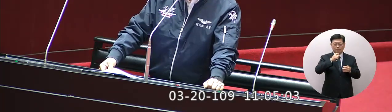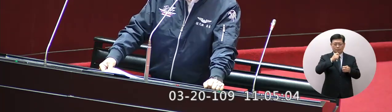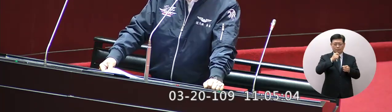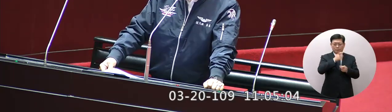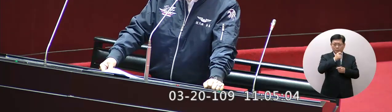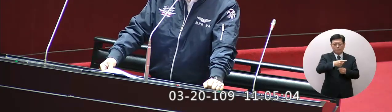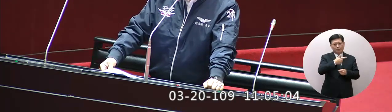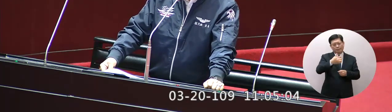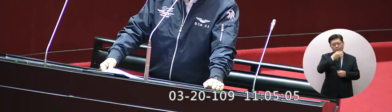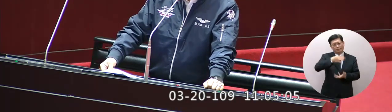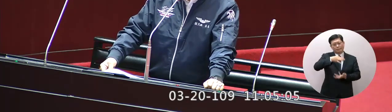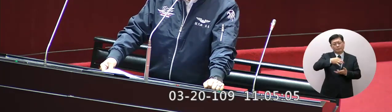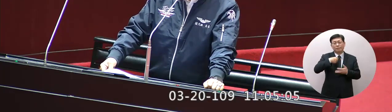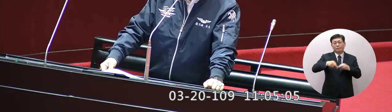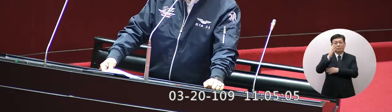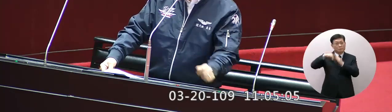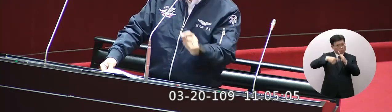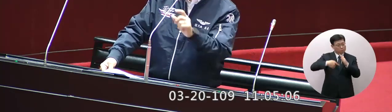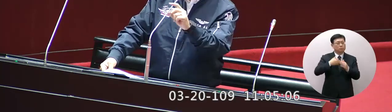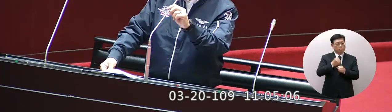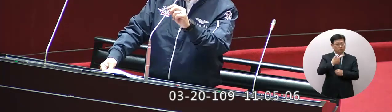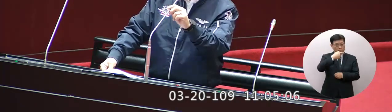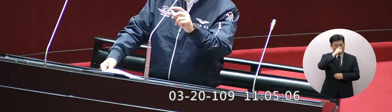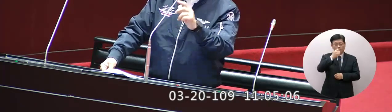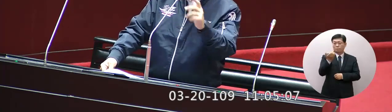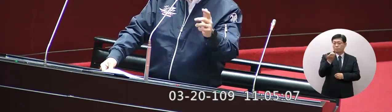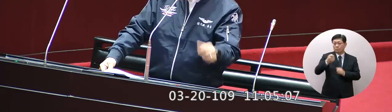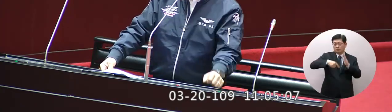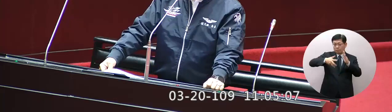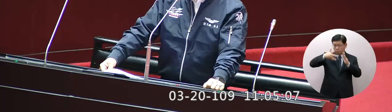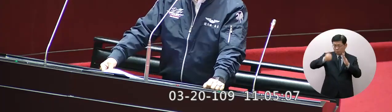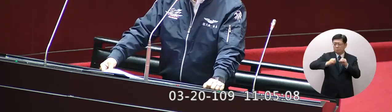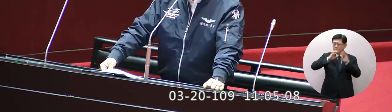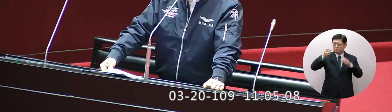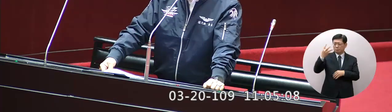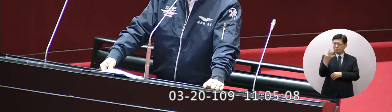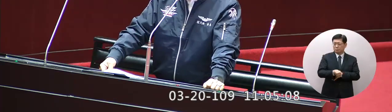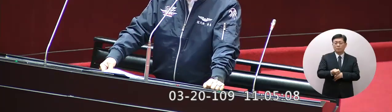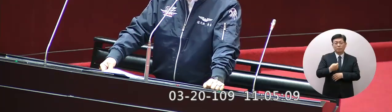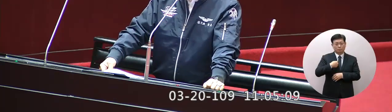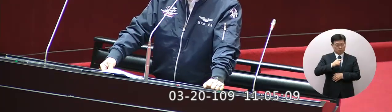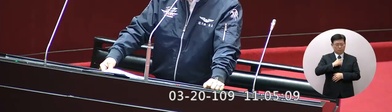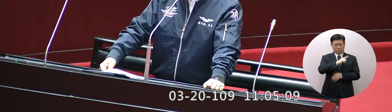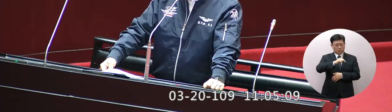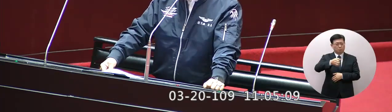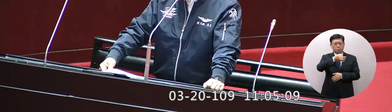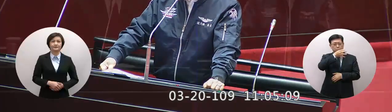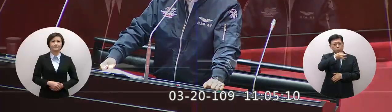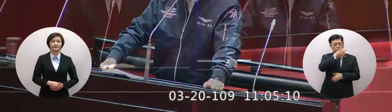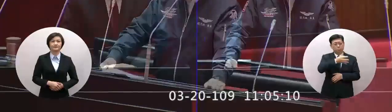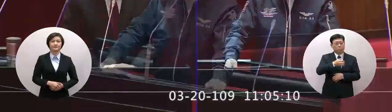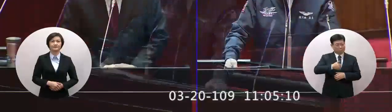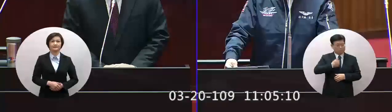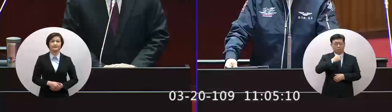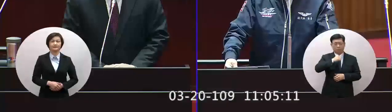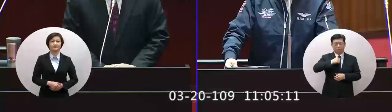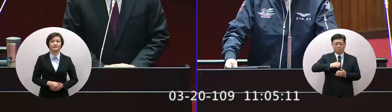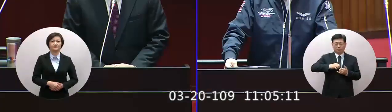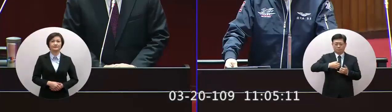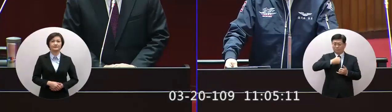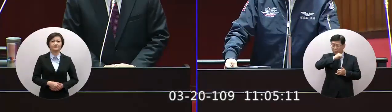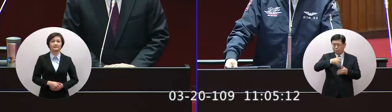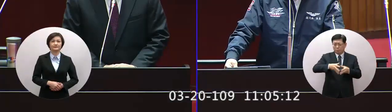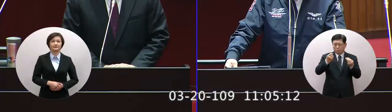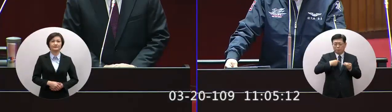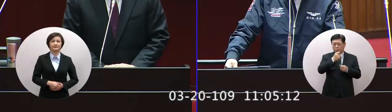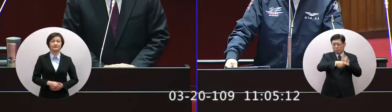心。那这个行政院的部分做得很好哈，这个刚才院长也多次的强调说，我们的货物非常的充足，台湾完全没有